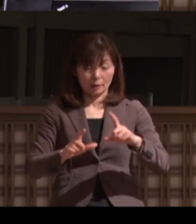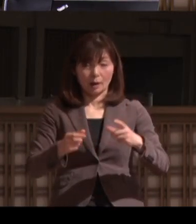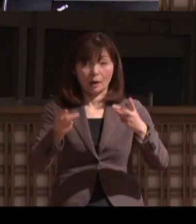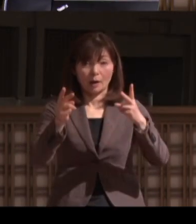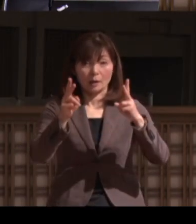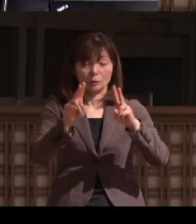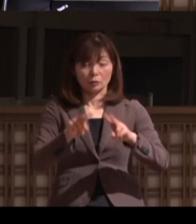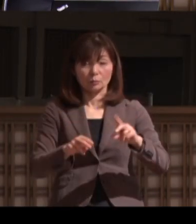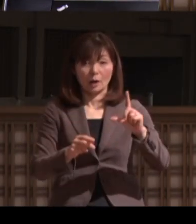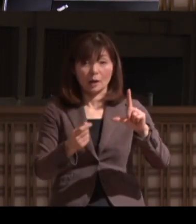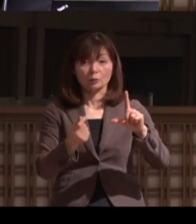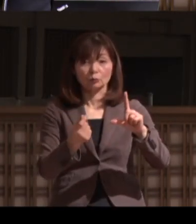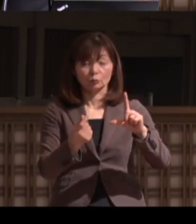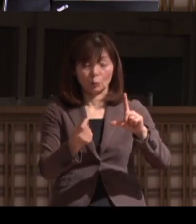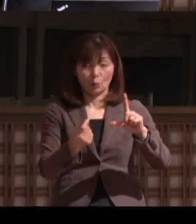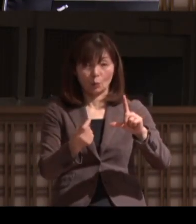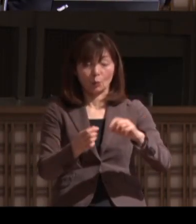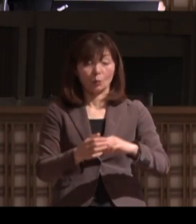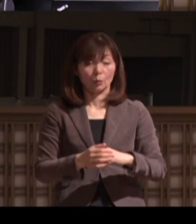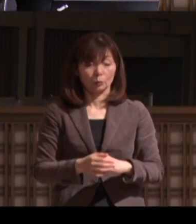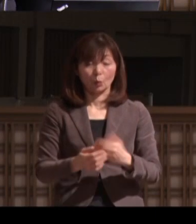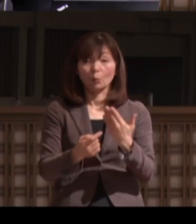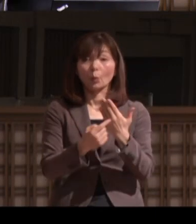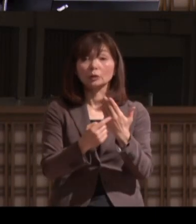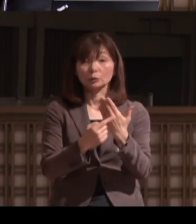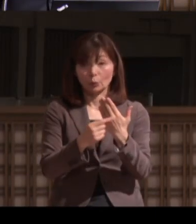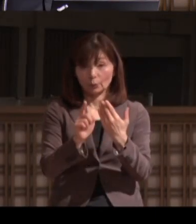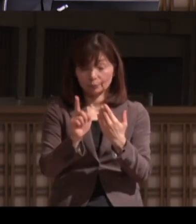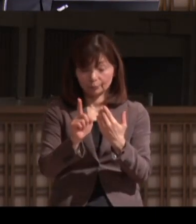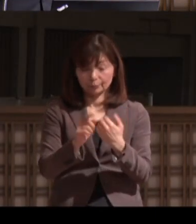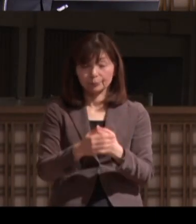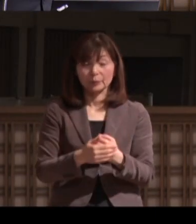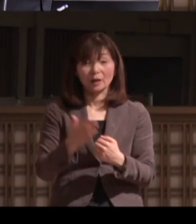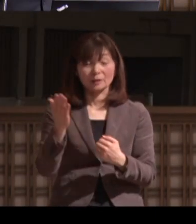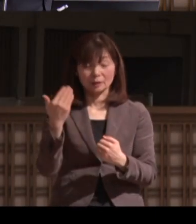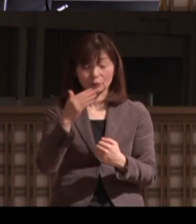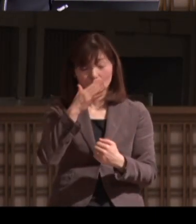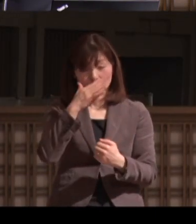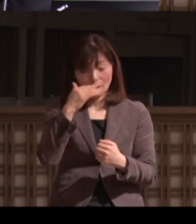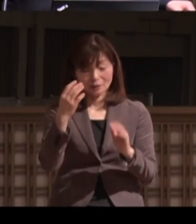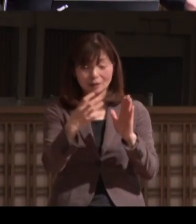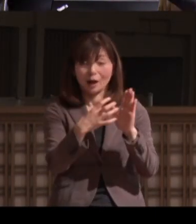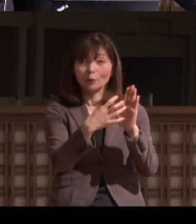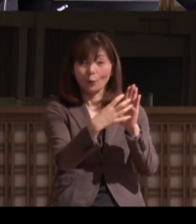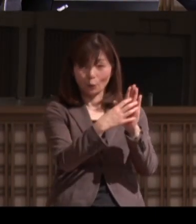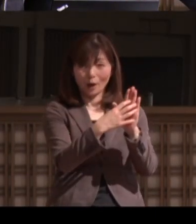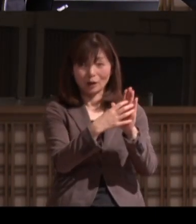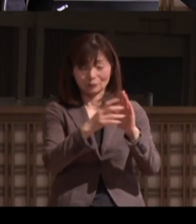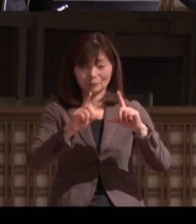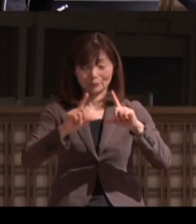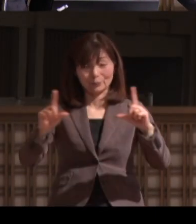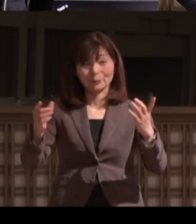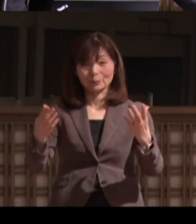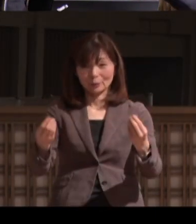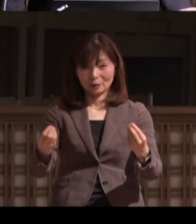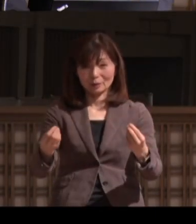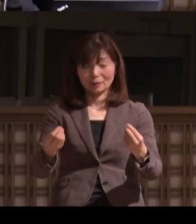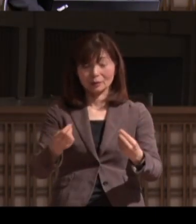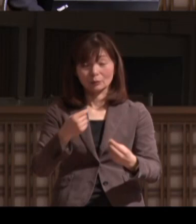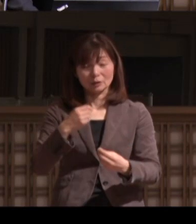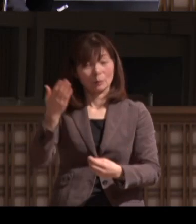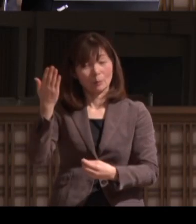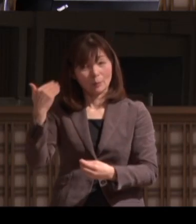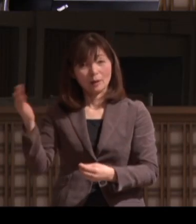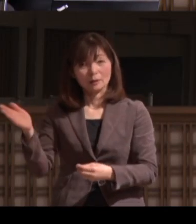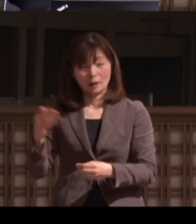エルモのポイントですねま先ほどあの素晴らしいロゴマーが披露されて私もあの以前からロゴ